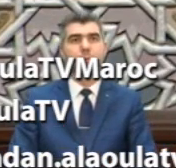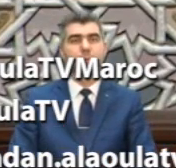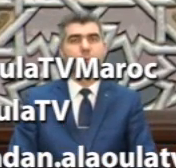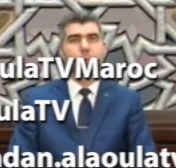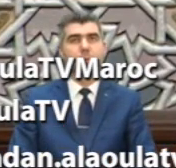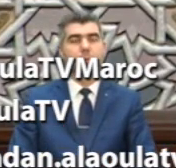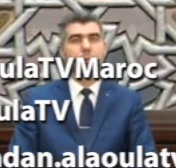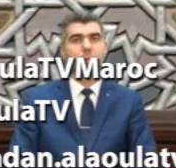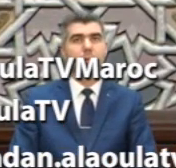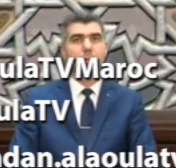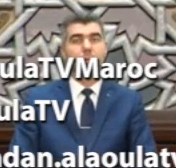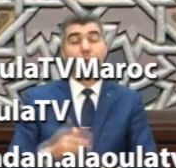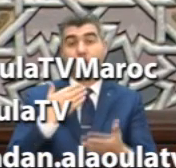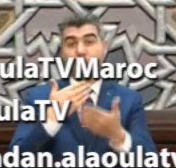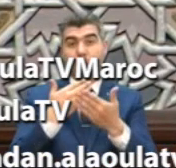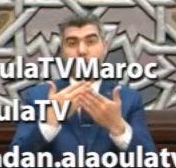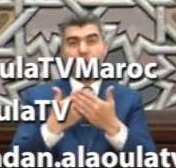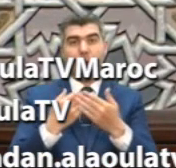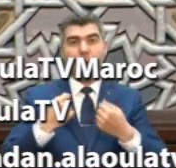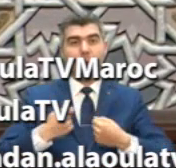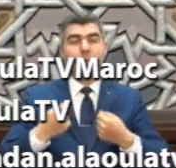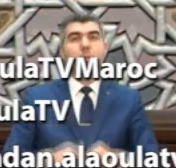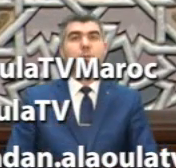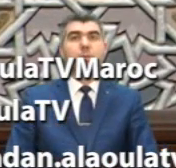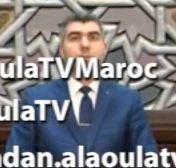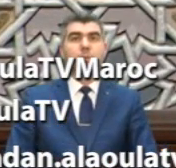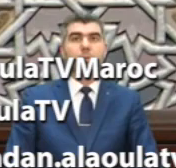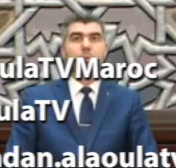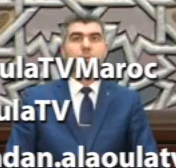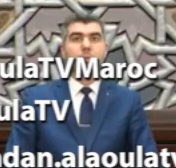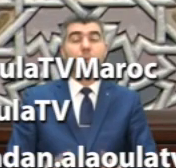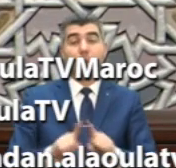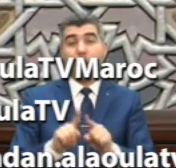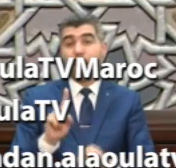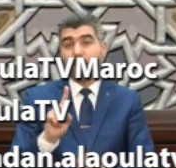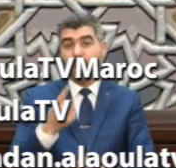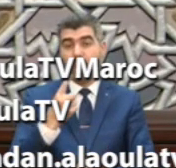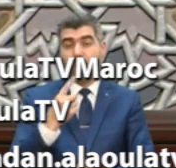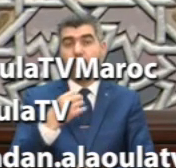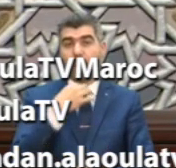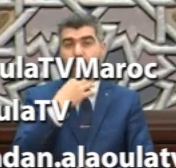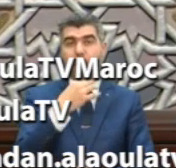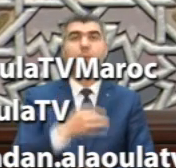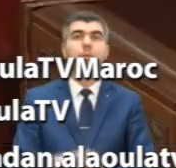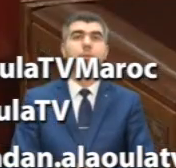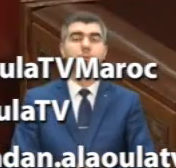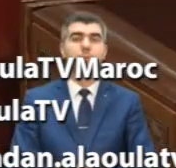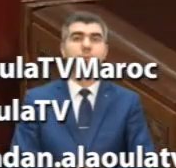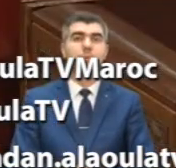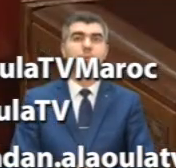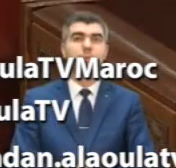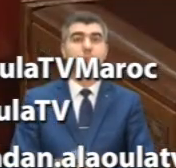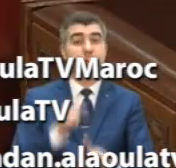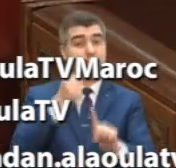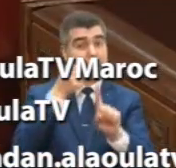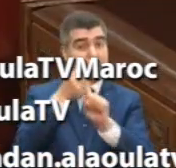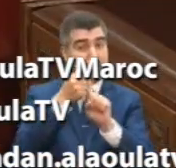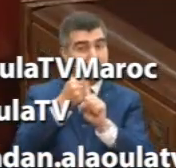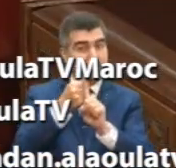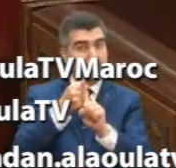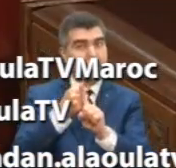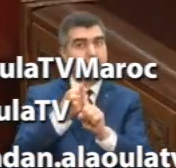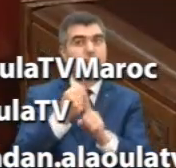شكرا السيدة الرئيسة. أولا بغيت نقول للسيد النائب بأن هناك جهود كبيرة